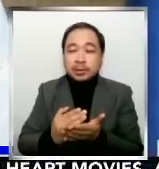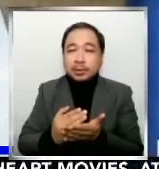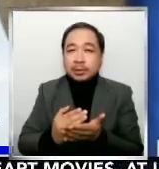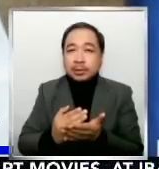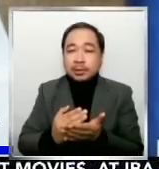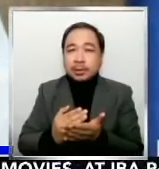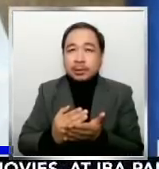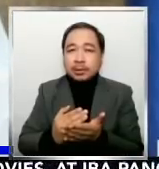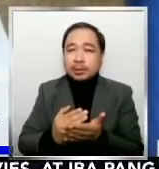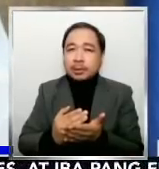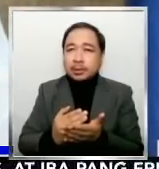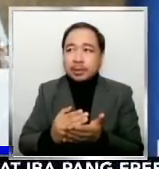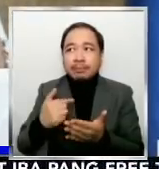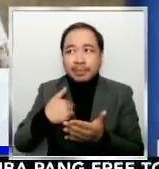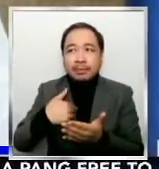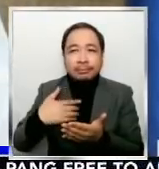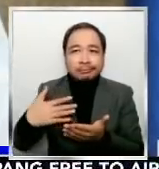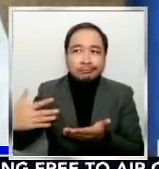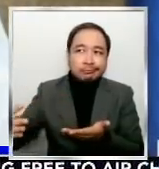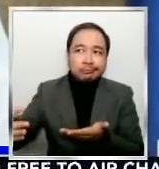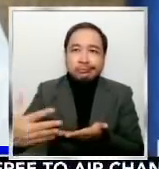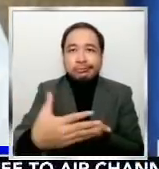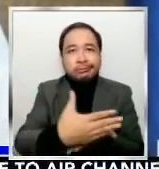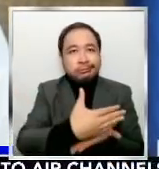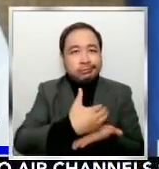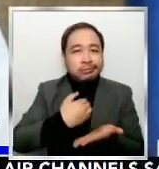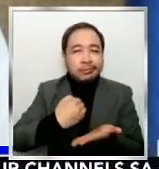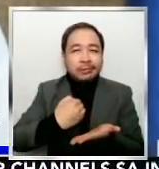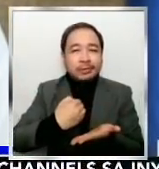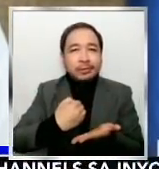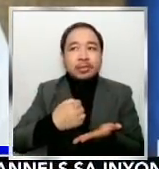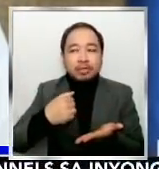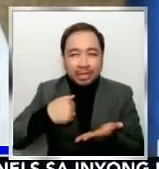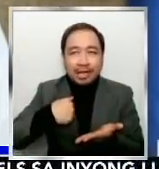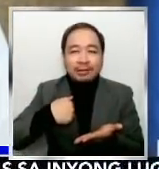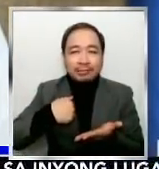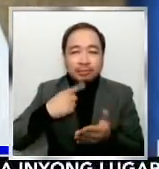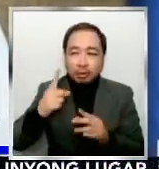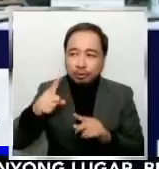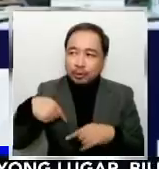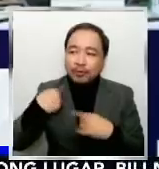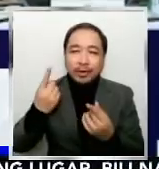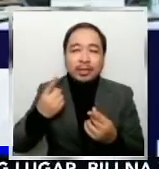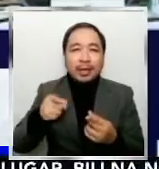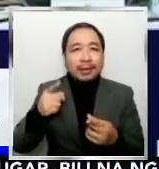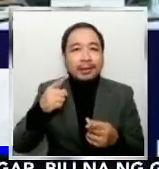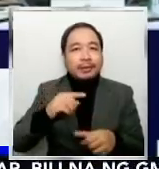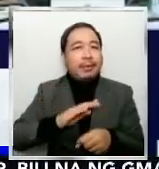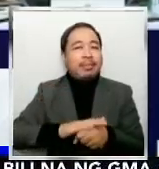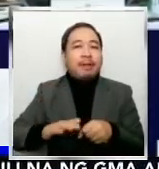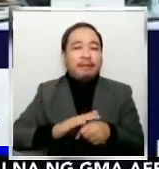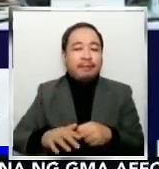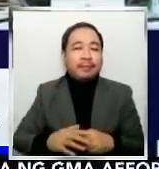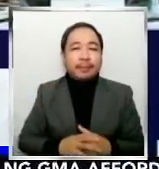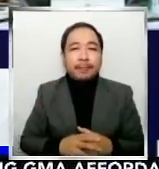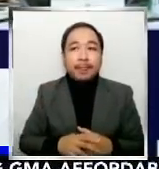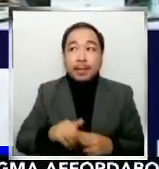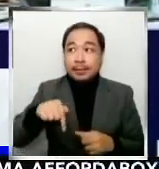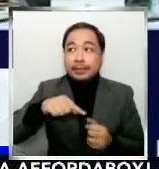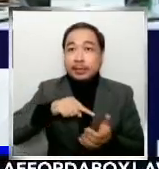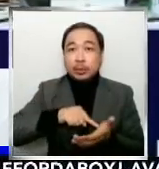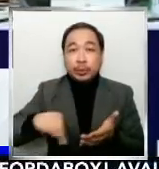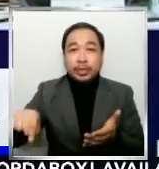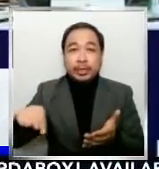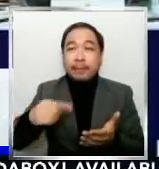I have gathered, the money that I have gathered so far would be sufficient for. Ngayong linggo raw, posibleng maibaba sa mga LGU